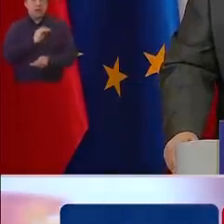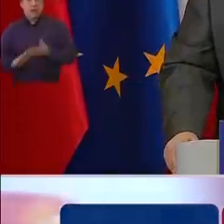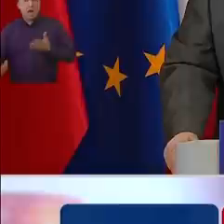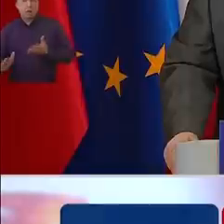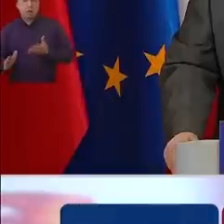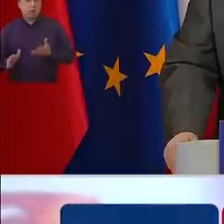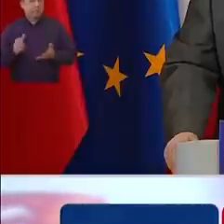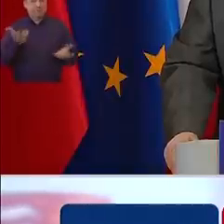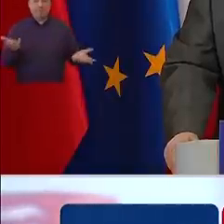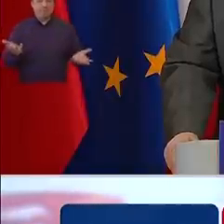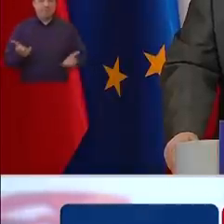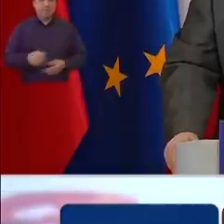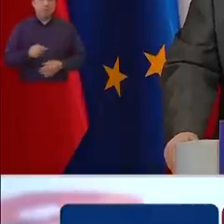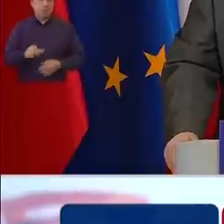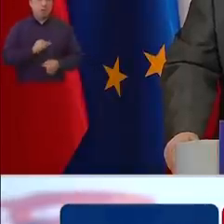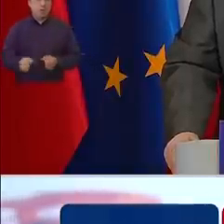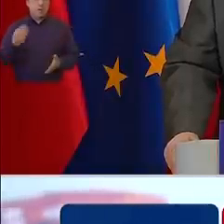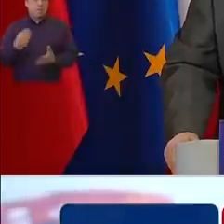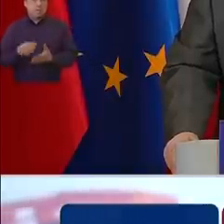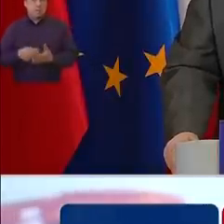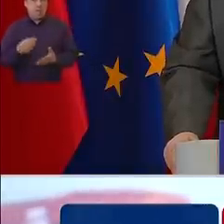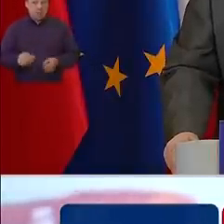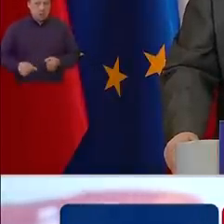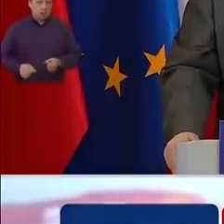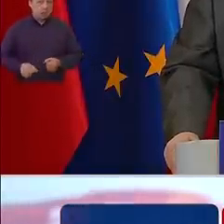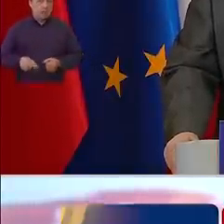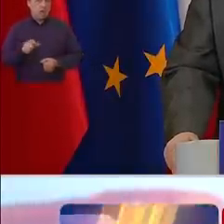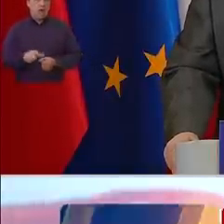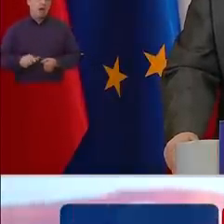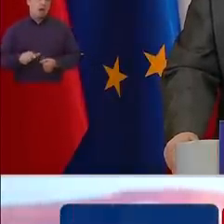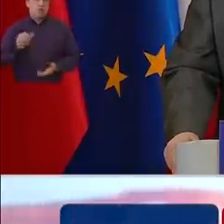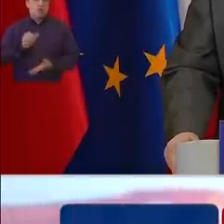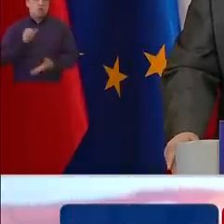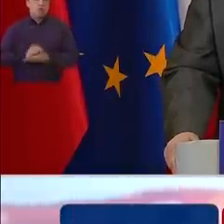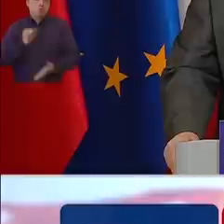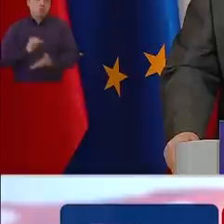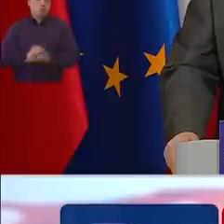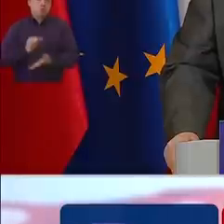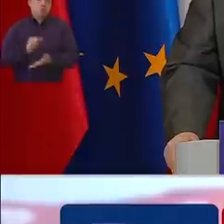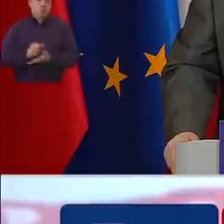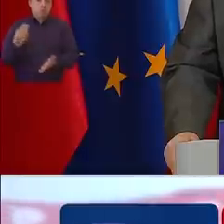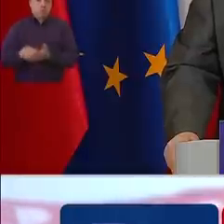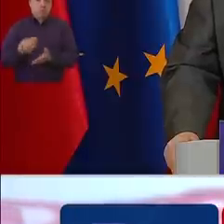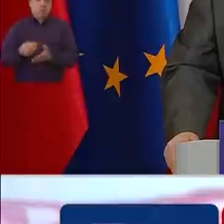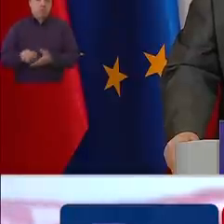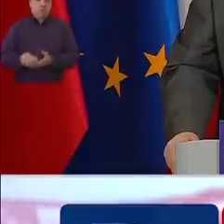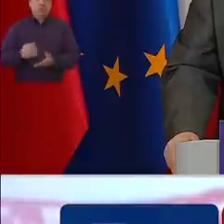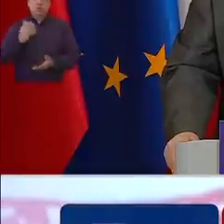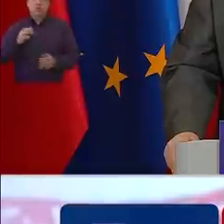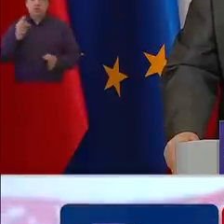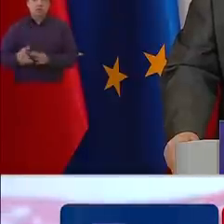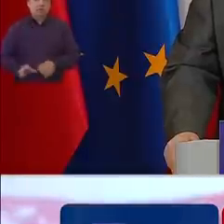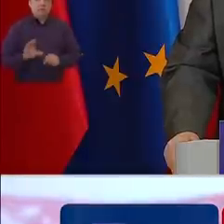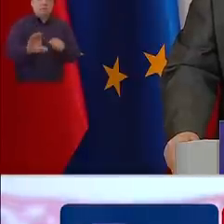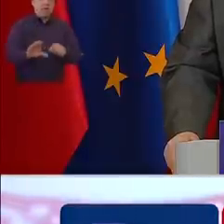To wszystko są pieniądze, które nie są drukowane na zapleczu Narodowego Banku Polskiego i przynoszone świeżutko, tylko one